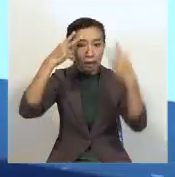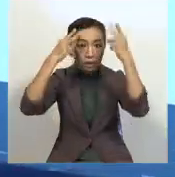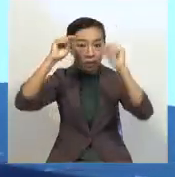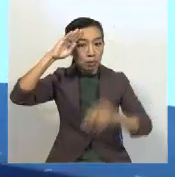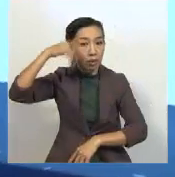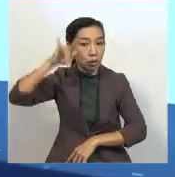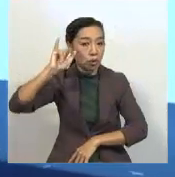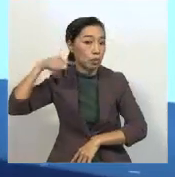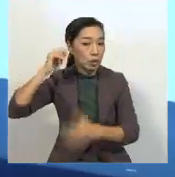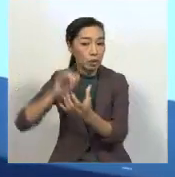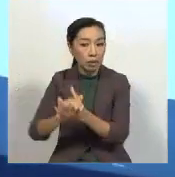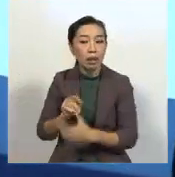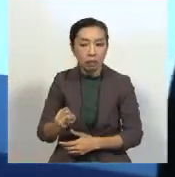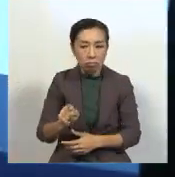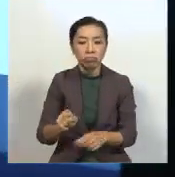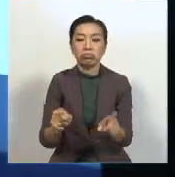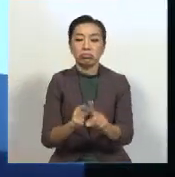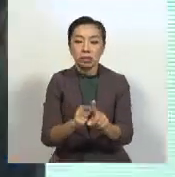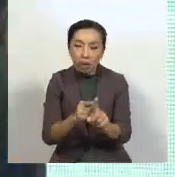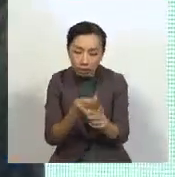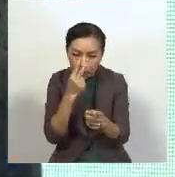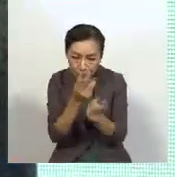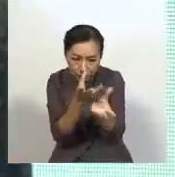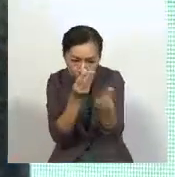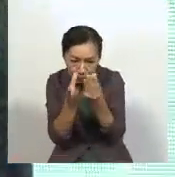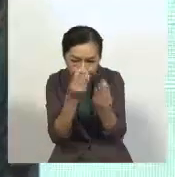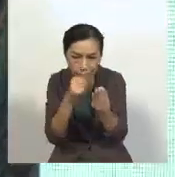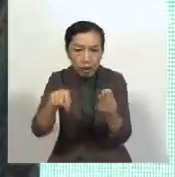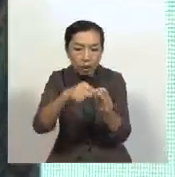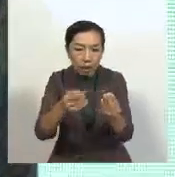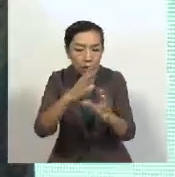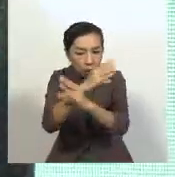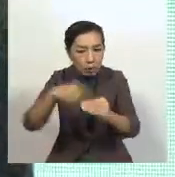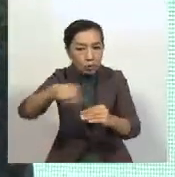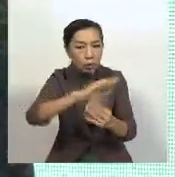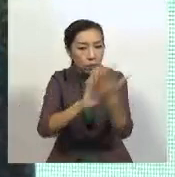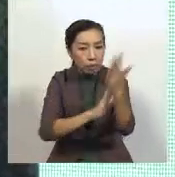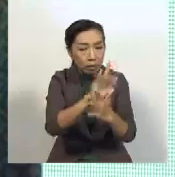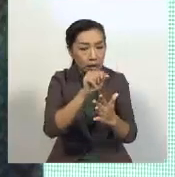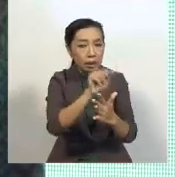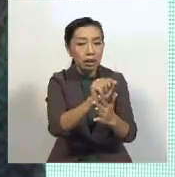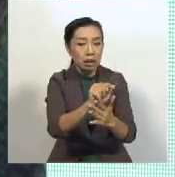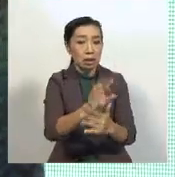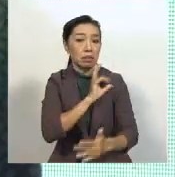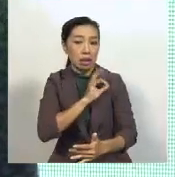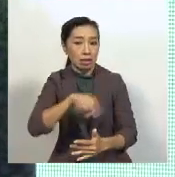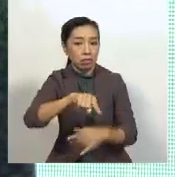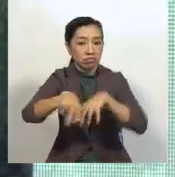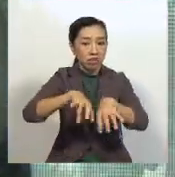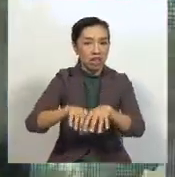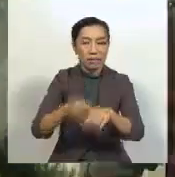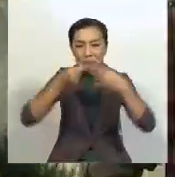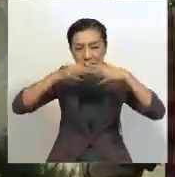าได้แลกเปลี่ยนเรียนรู้แนวปฏิบัติที่ดีระหว่างประเทศสมาชิกในการบริหารจัดการขยะโดยเฉพาะขยะทะเ